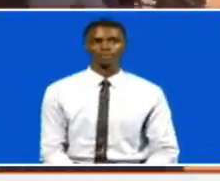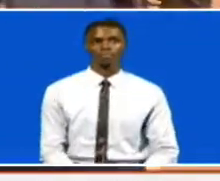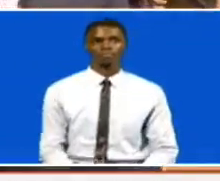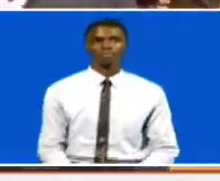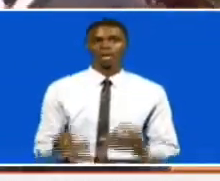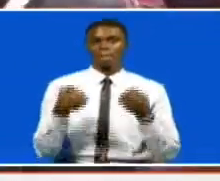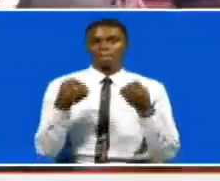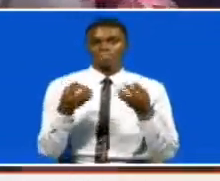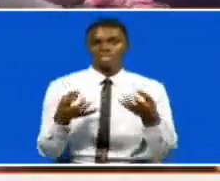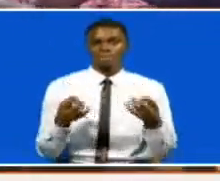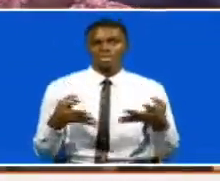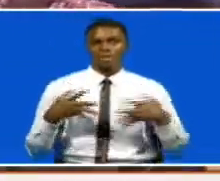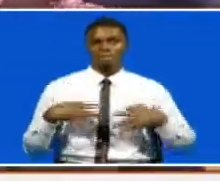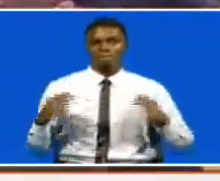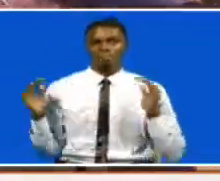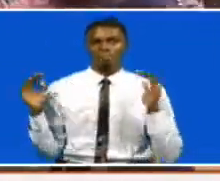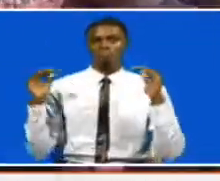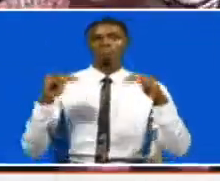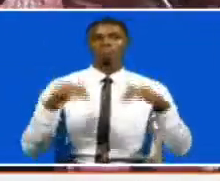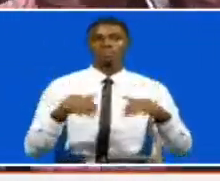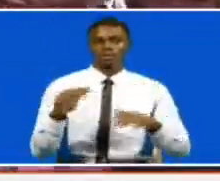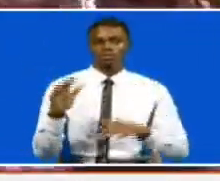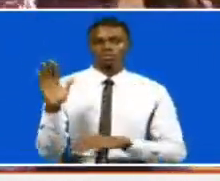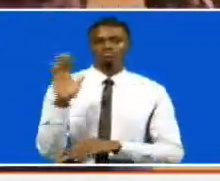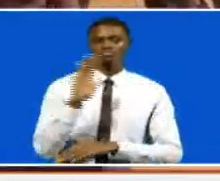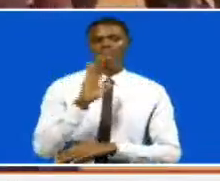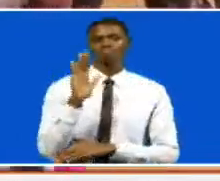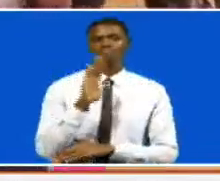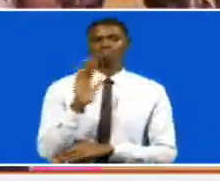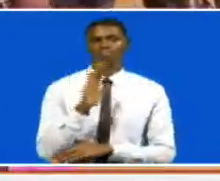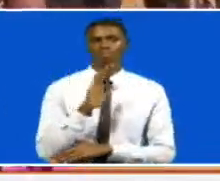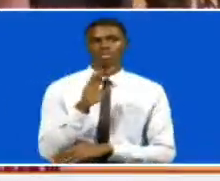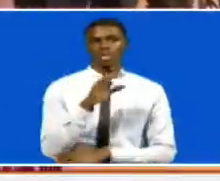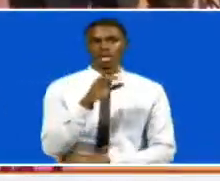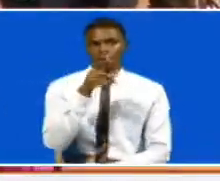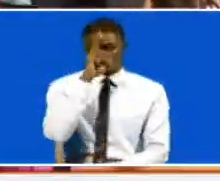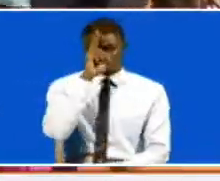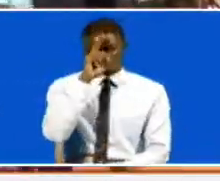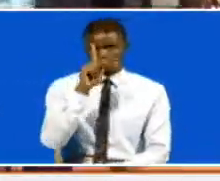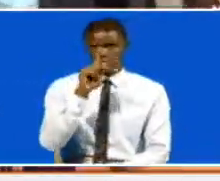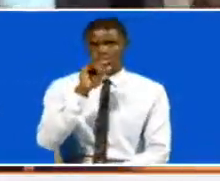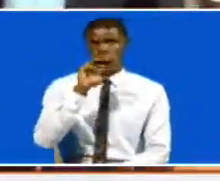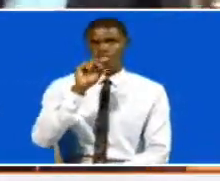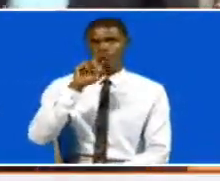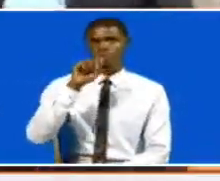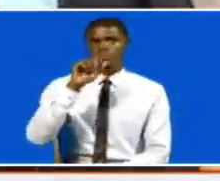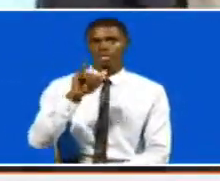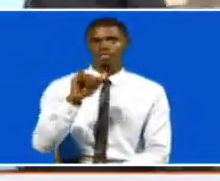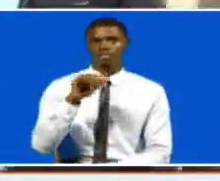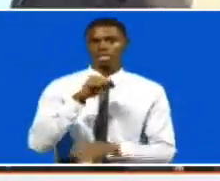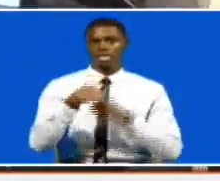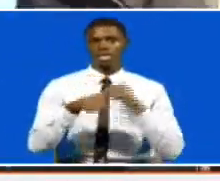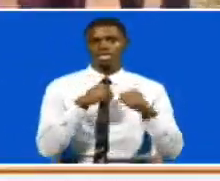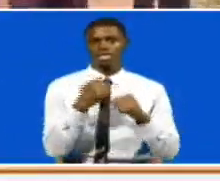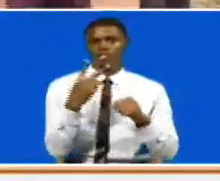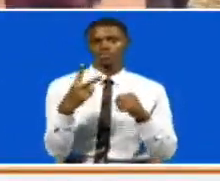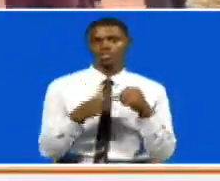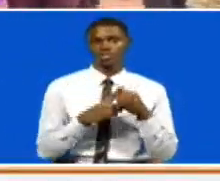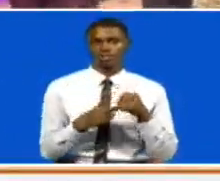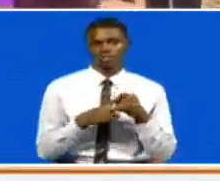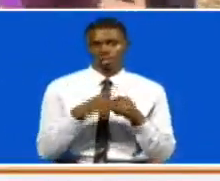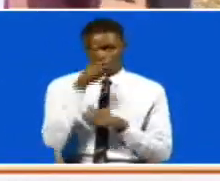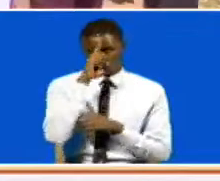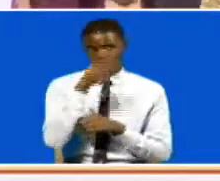Mamia waombolezaji walifika kumpa mkono wa buriani. Constable Brian Kimtai Bet mwenye umri wa miaka 27,